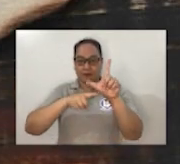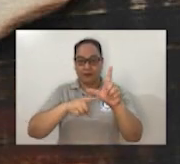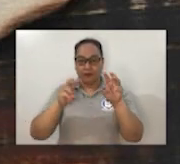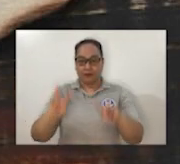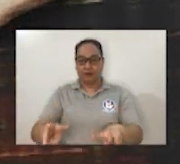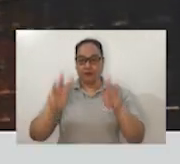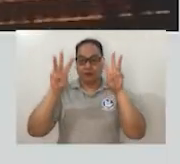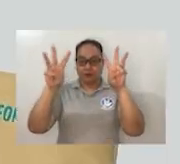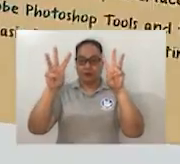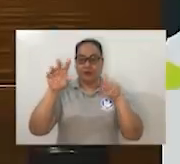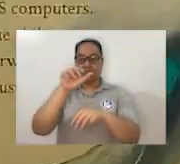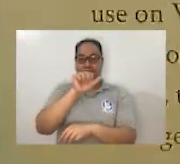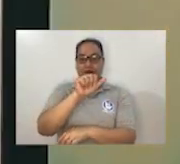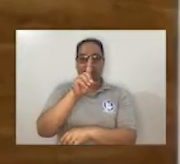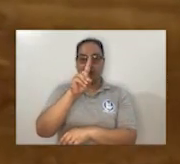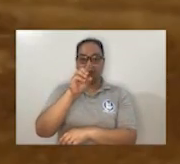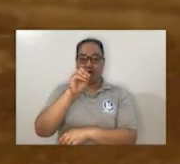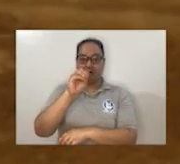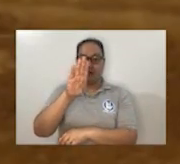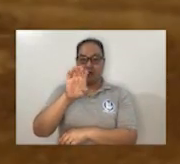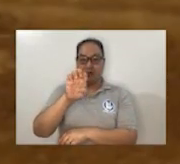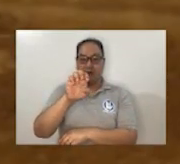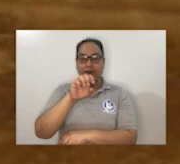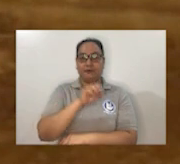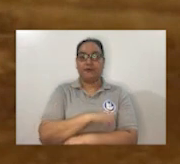ng Adobe ang